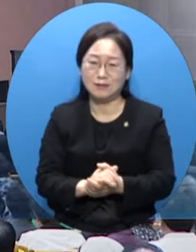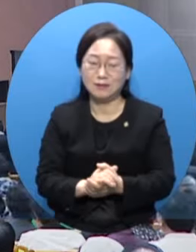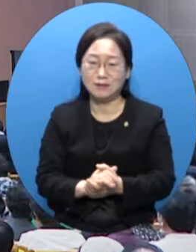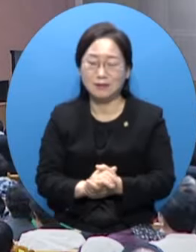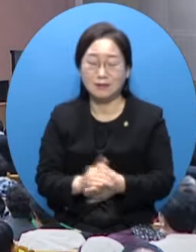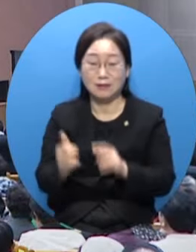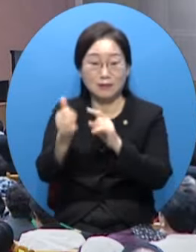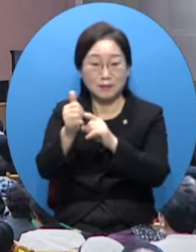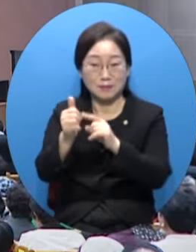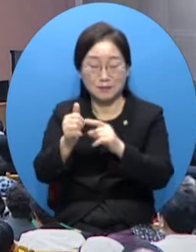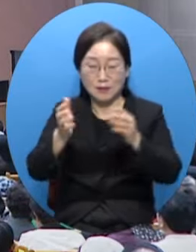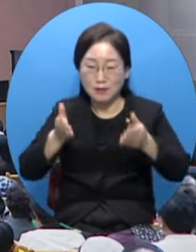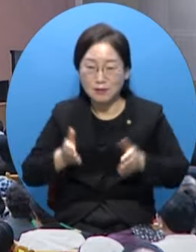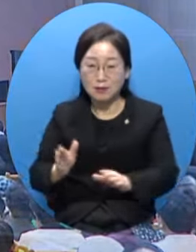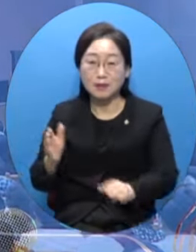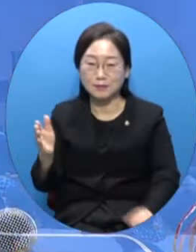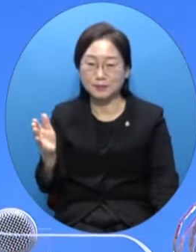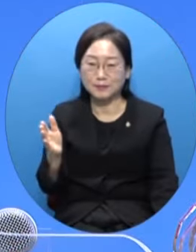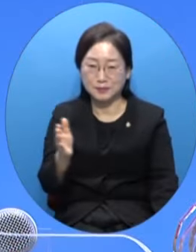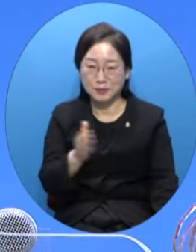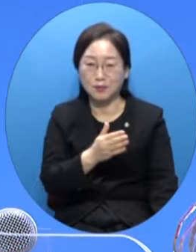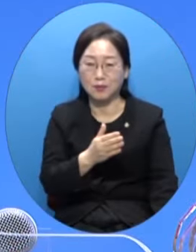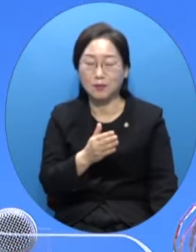그는 태어날 때부터